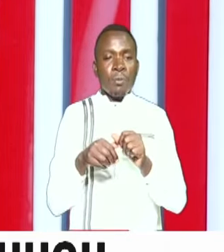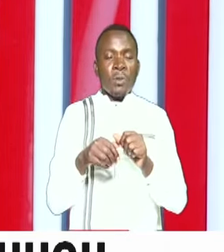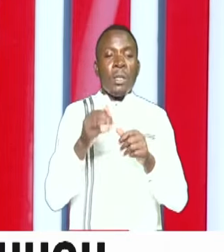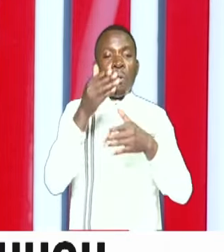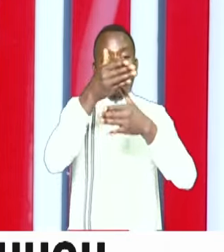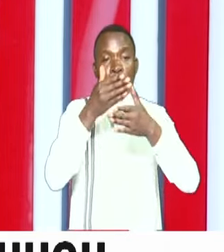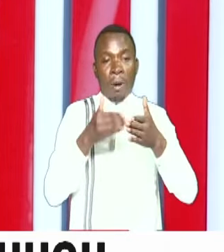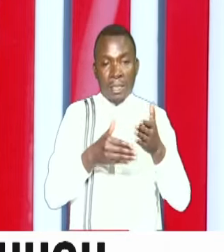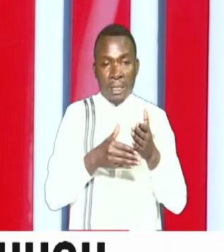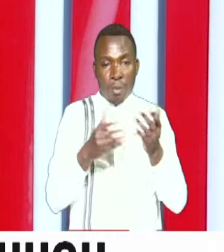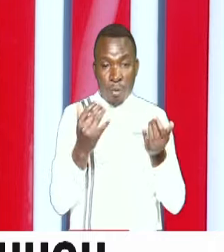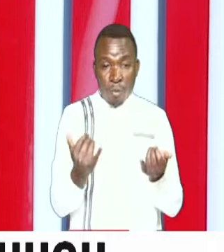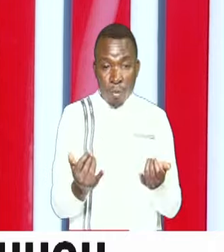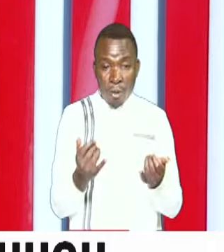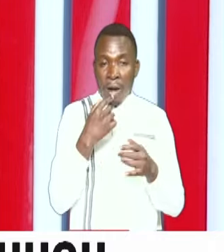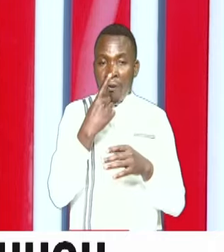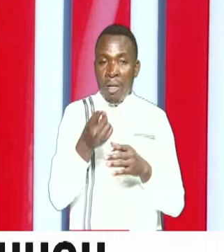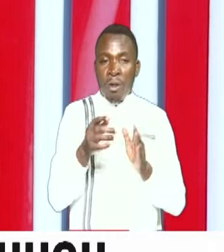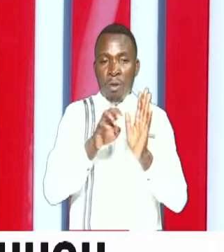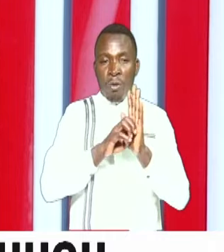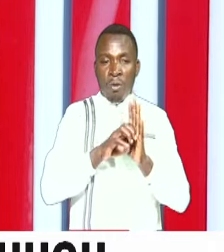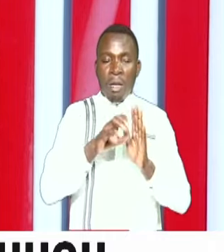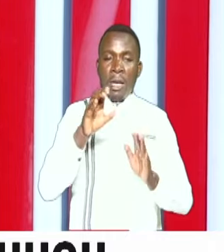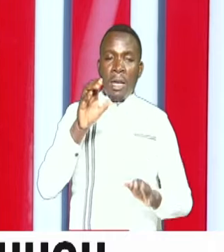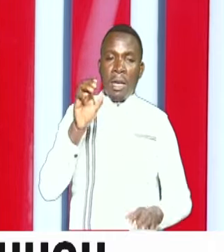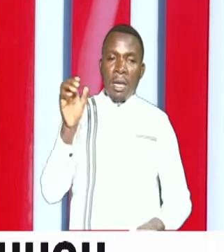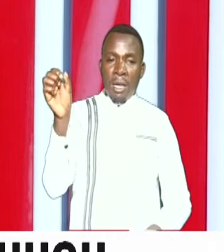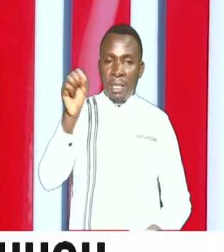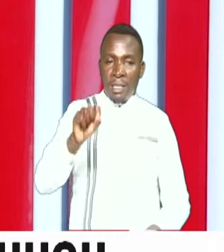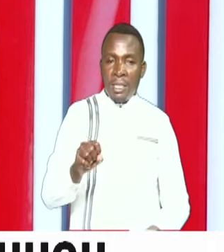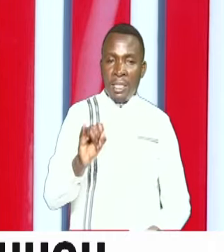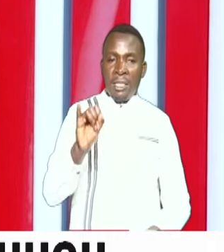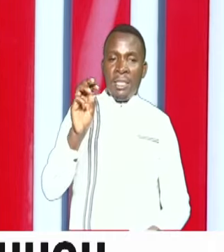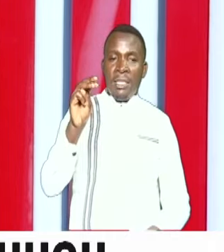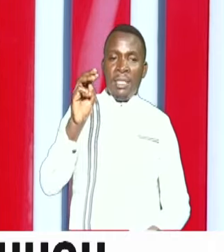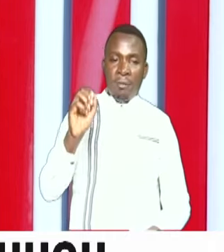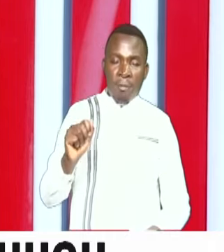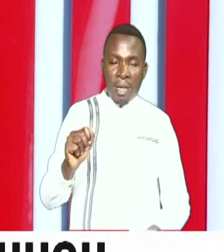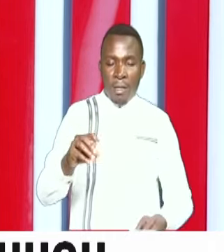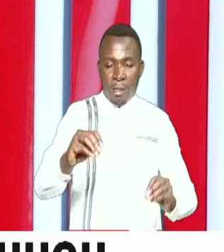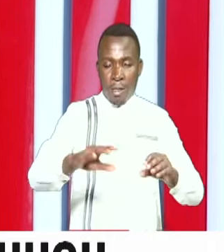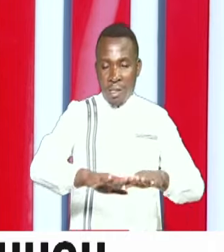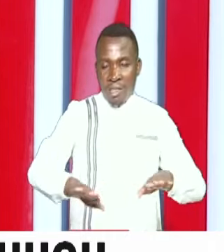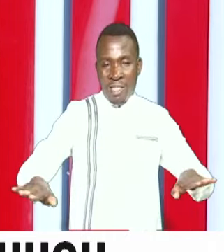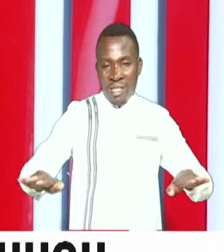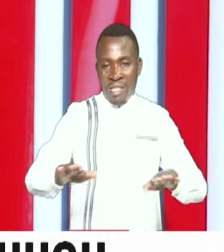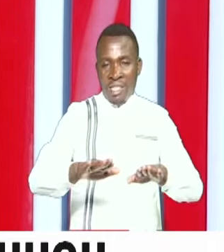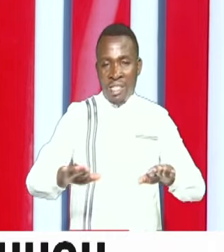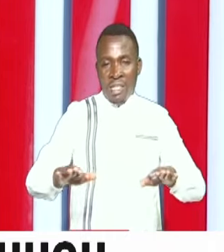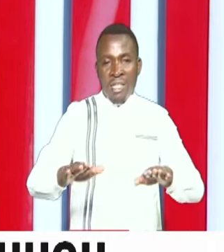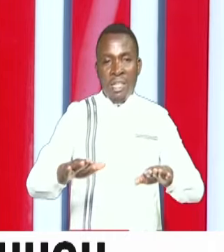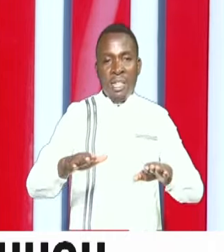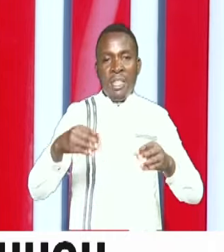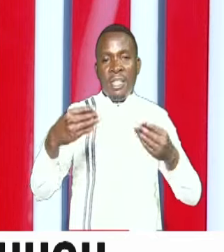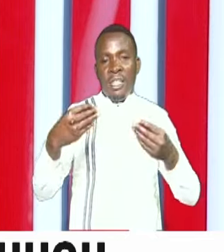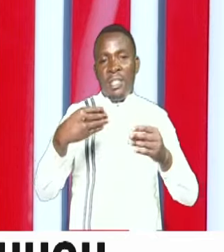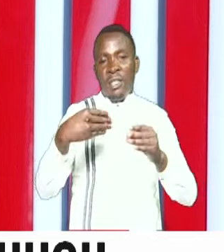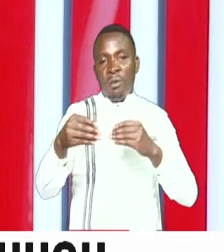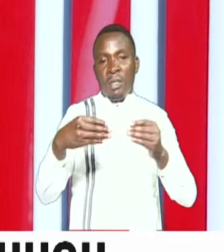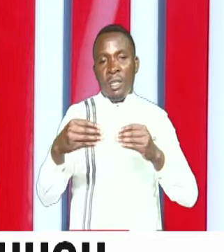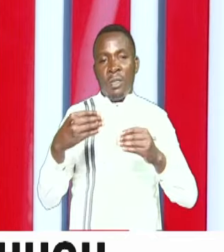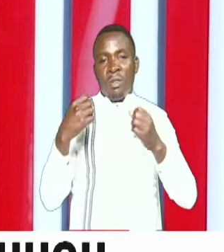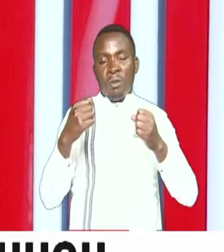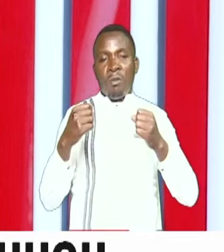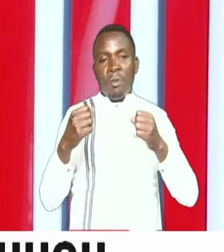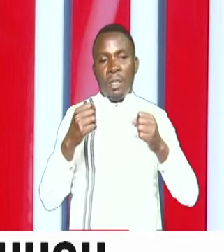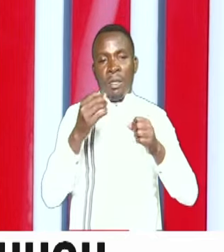n'ubwubatsi. Ubu navuga nk'urugero nka sima, ni igikoresho gikomeye mu bwubatsi. Ubu mu Rwanda dufite inganda zifite ubushobozi bwo gukora sima